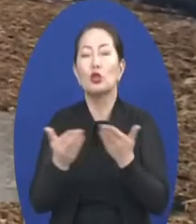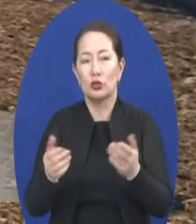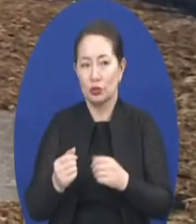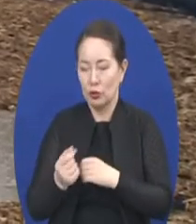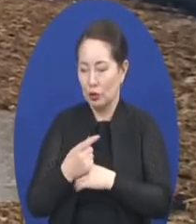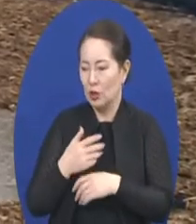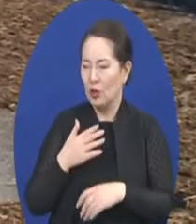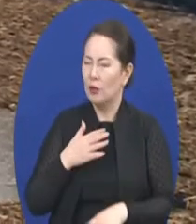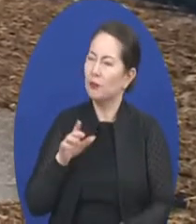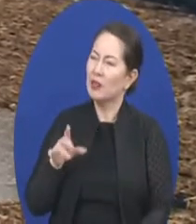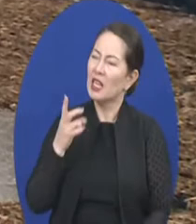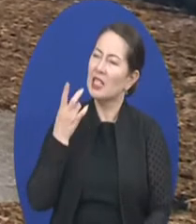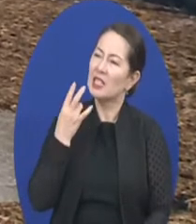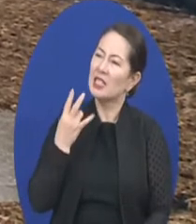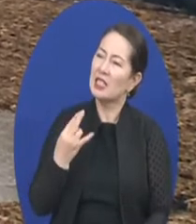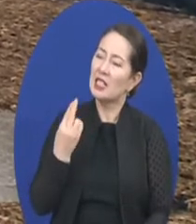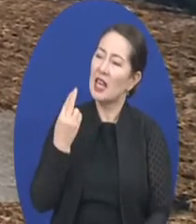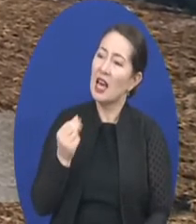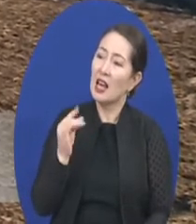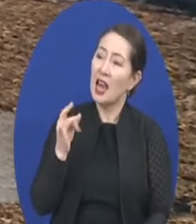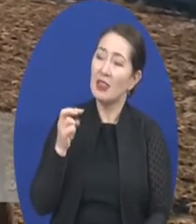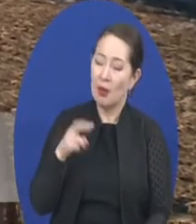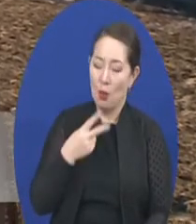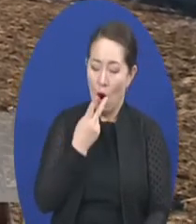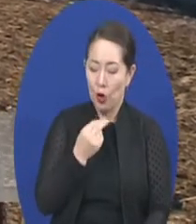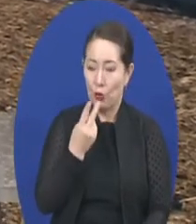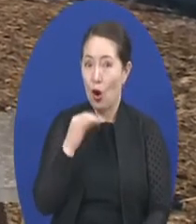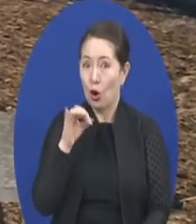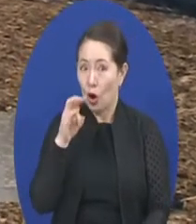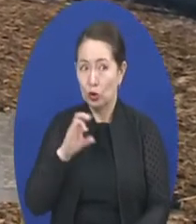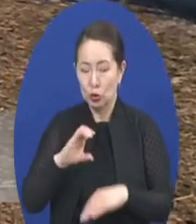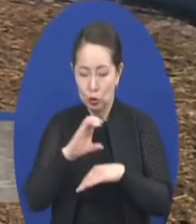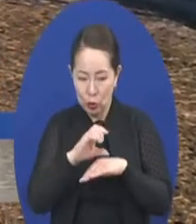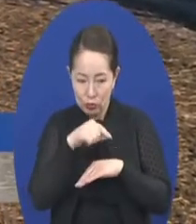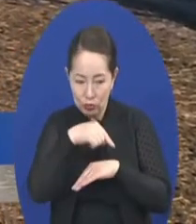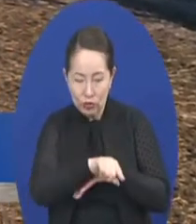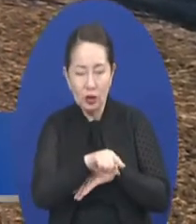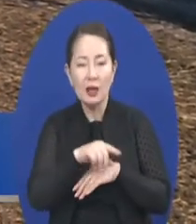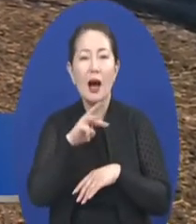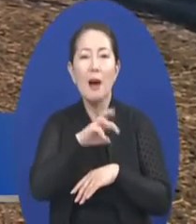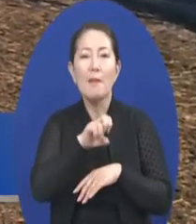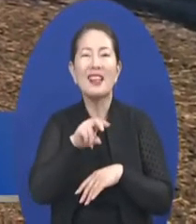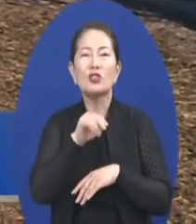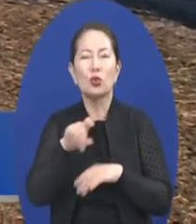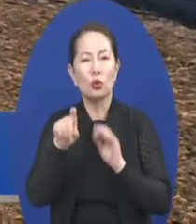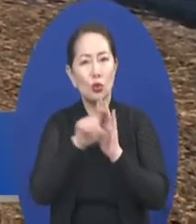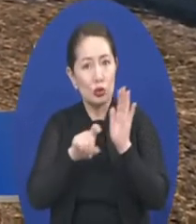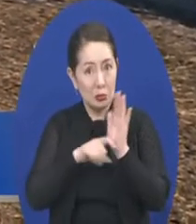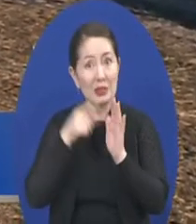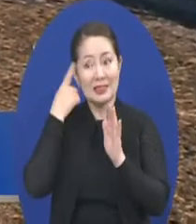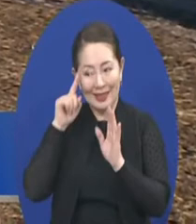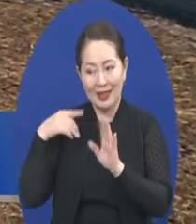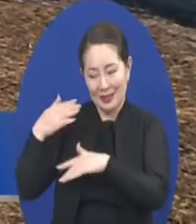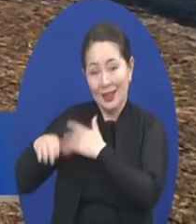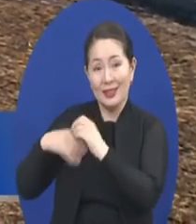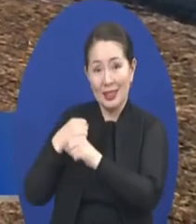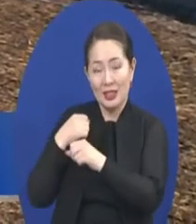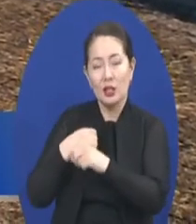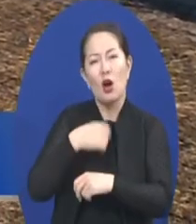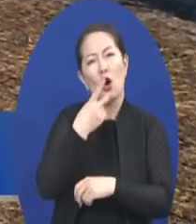онцолсон. Манай Цэрэн Ям маань бол 2020 оноос эхлээ сумандаа одоо малжуулах хөтөлбөрийг юм санаачлаад ажиллаж байгаа.